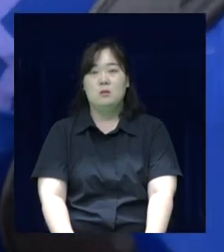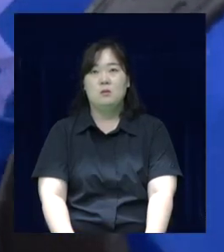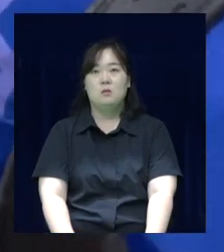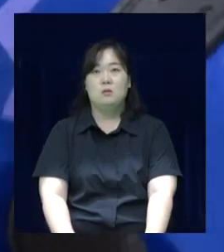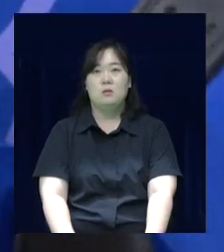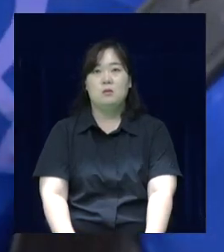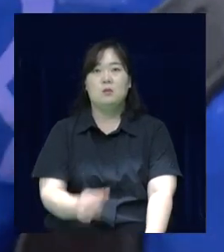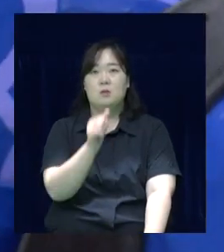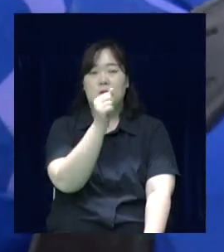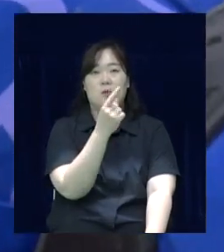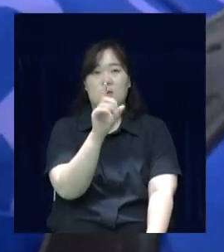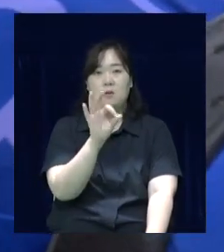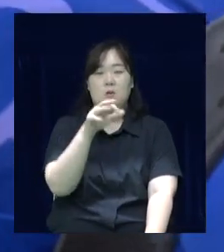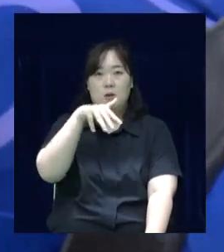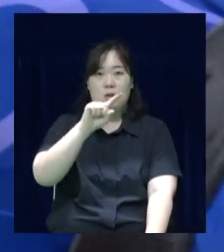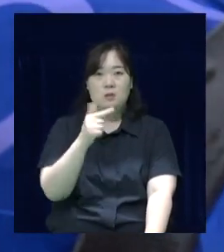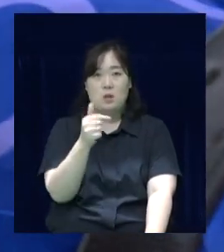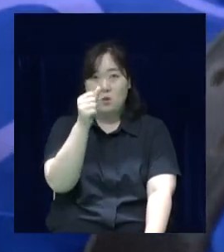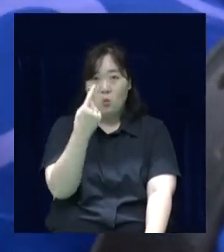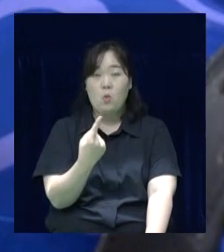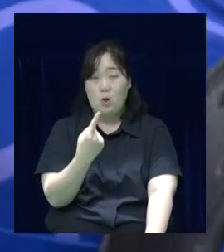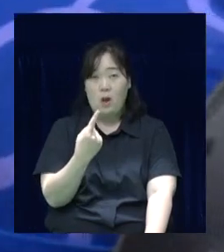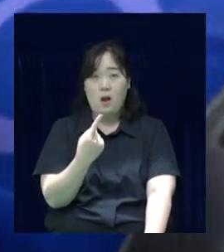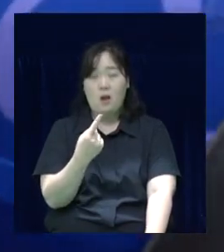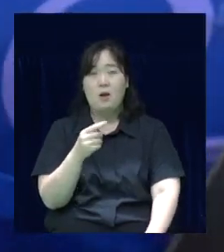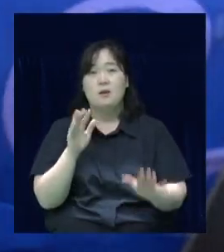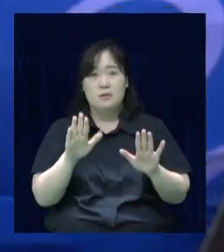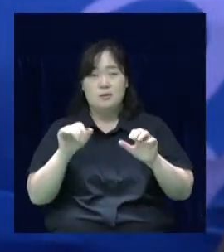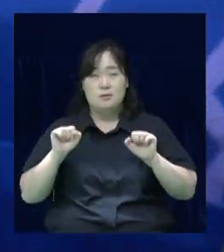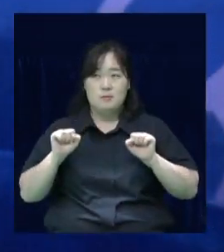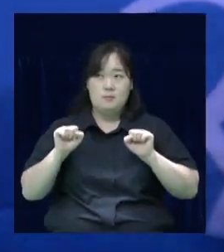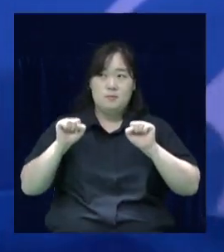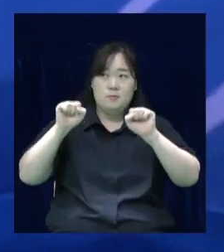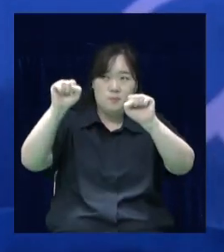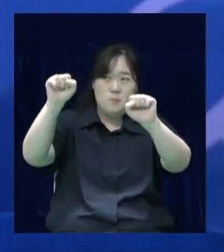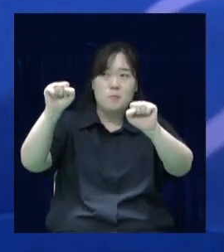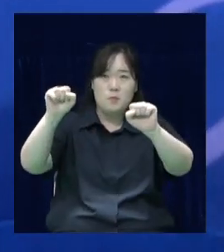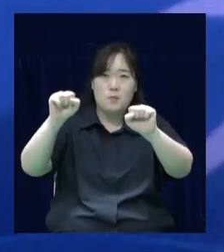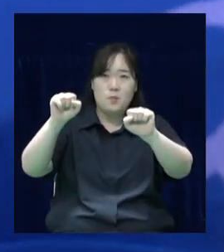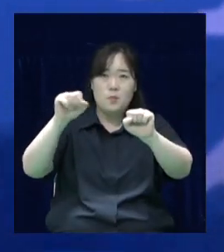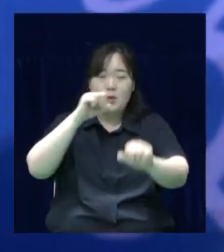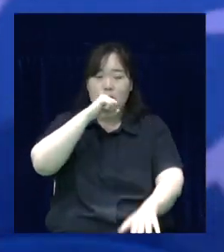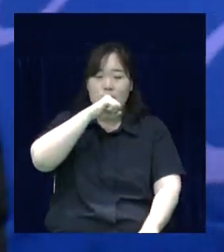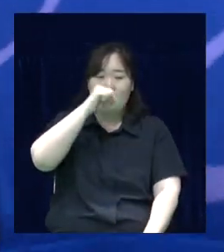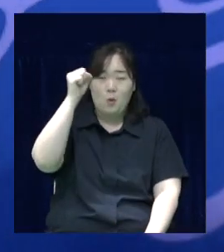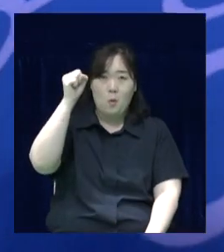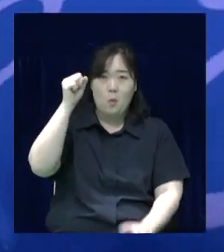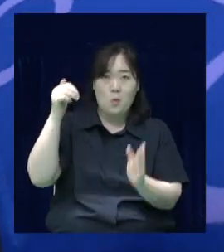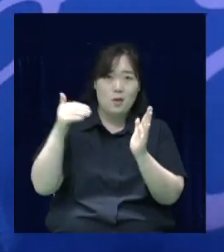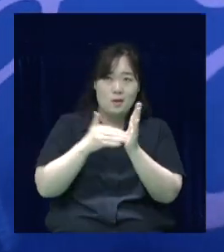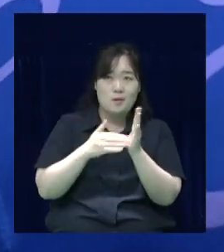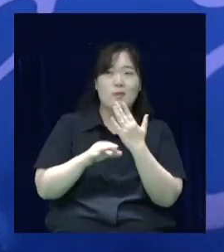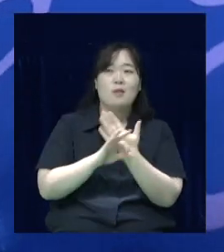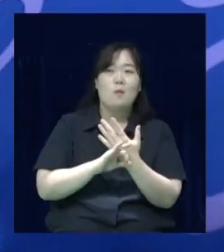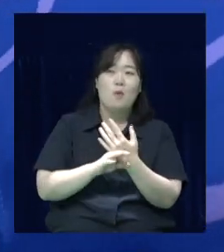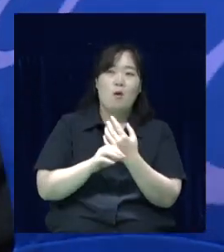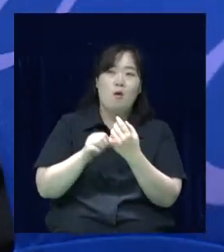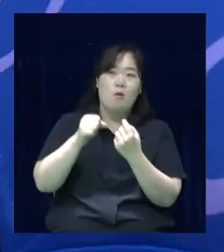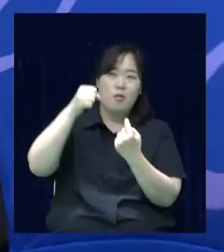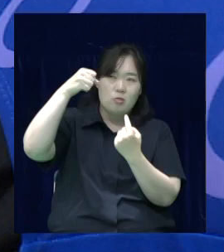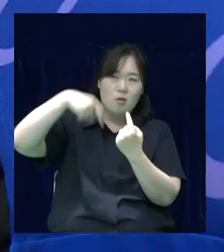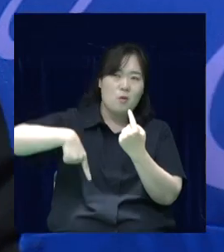황찬우가 여기에서 이제 이 웨이트리프팅을 좀 확실하게 가져간다면은 네. 1위 자리도 네.